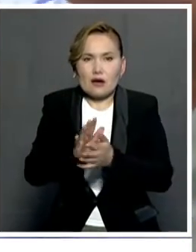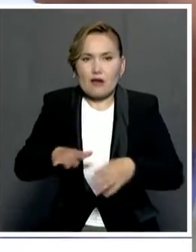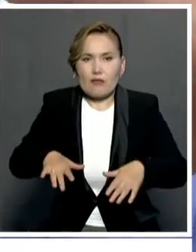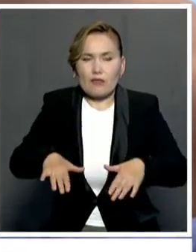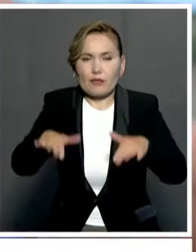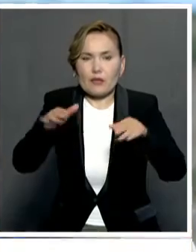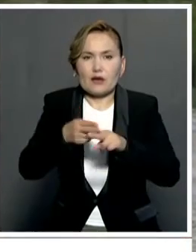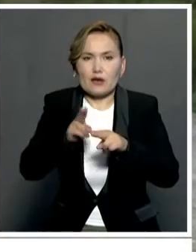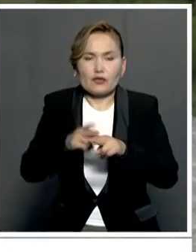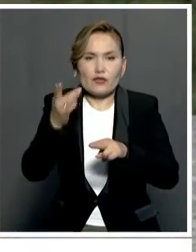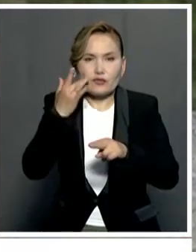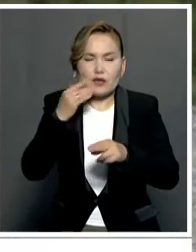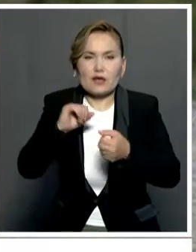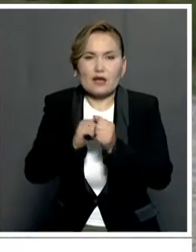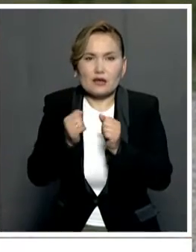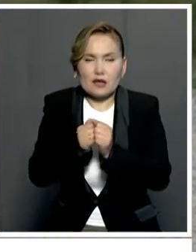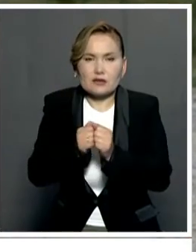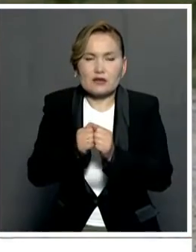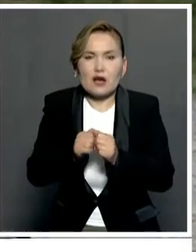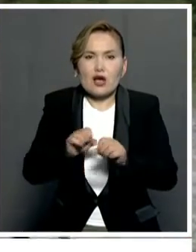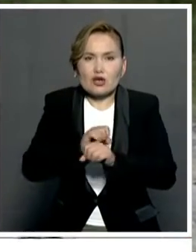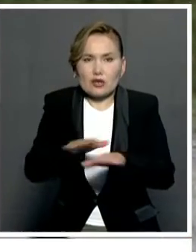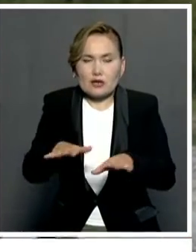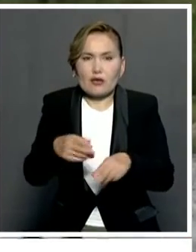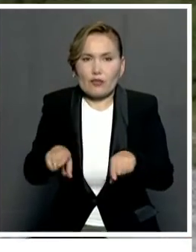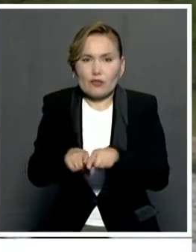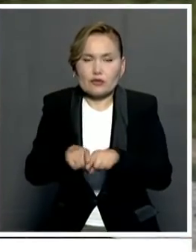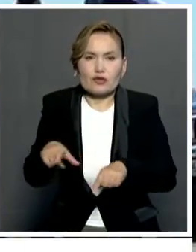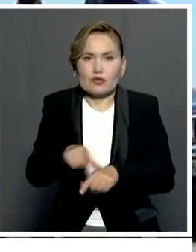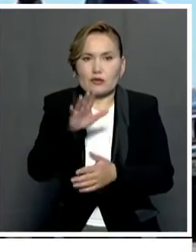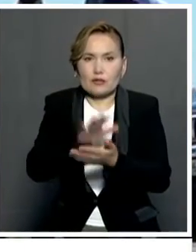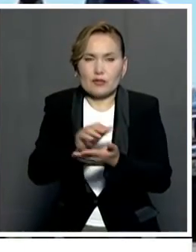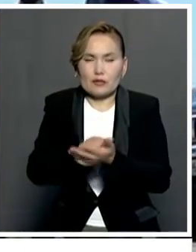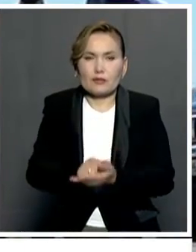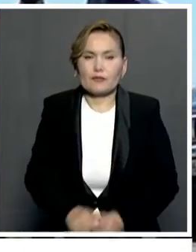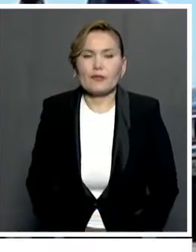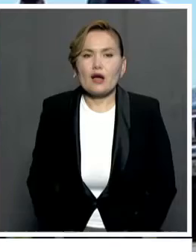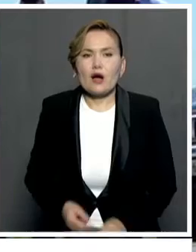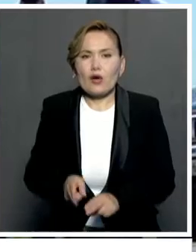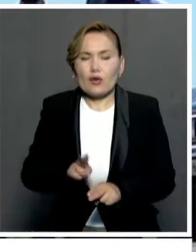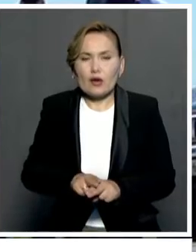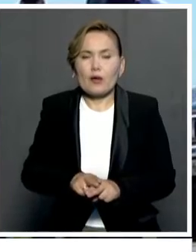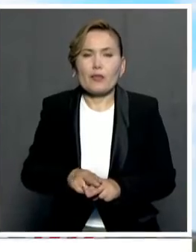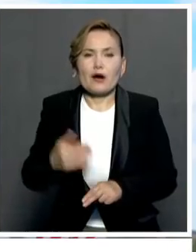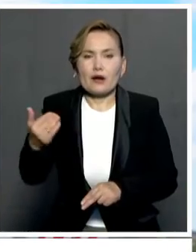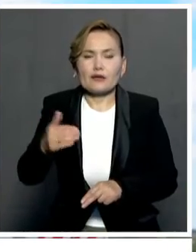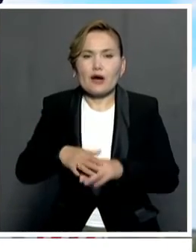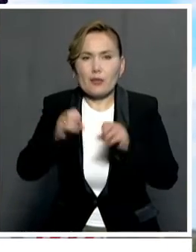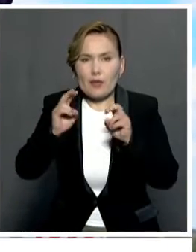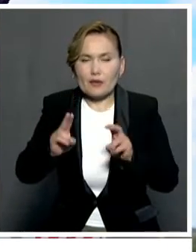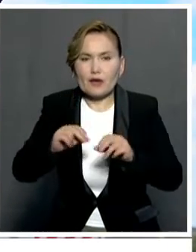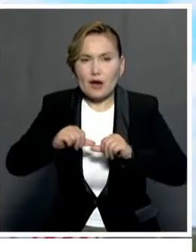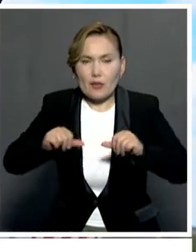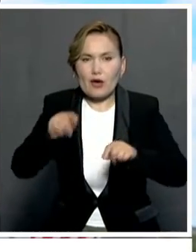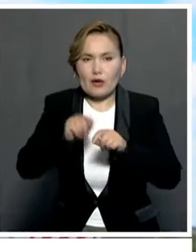алдына түсет домалап. Цемент зауыт қалай ашылды? Осы мына жол дұрыс болып отқан жоқ. Жолдың жай-күйін құзырлы мекеме мамандары тексерді.